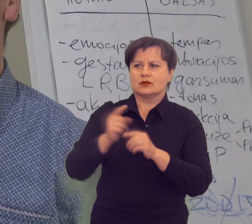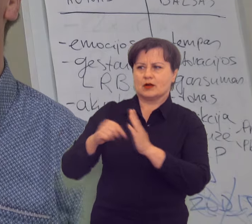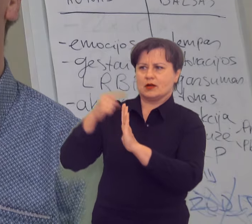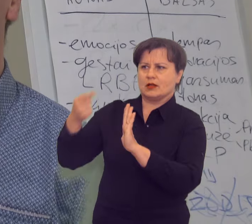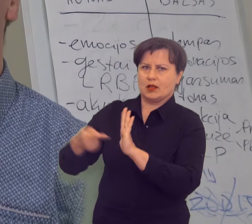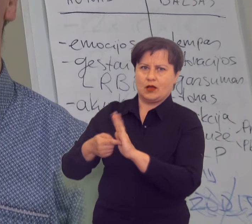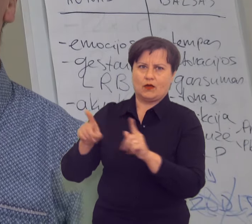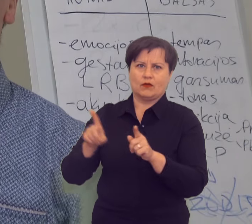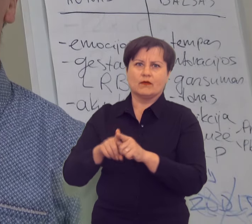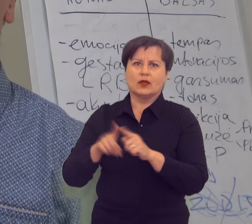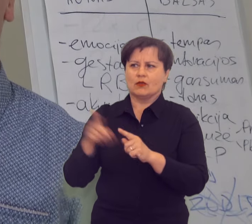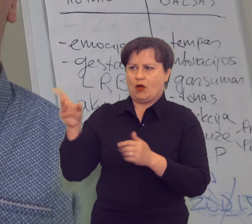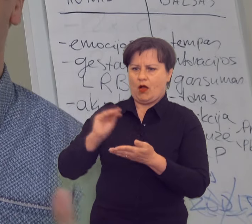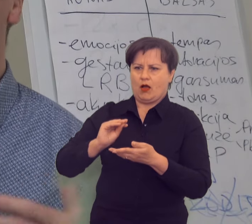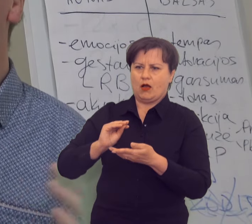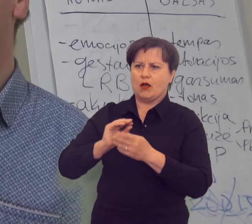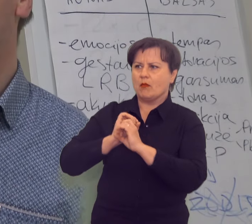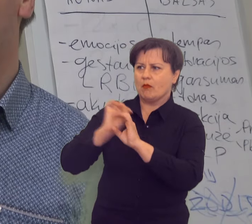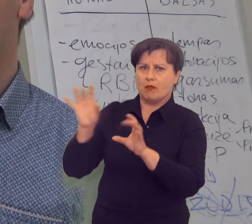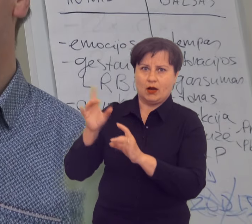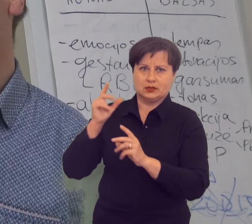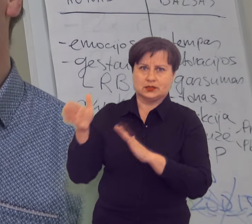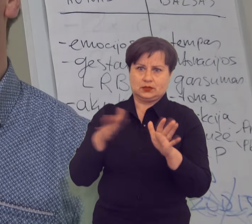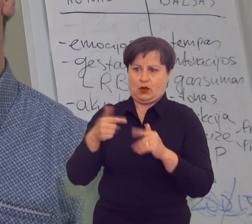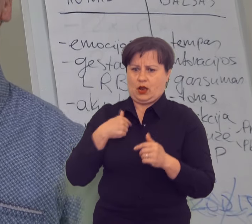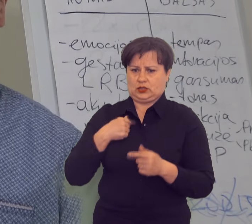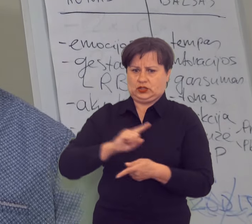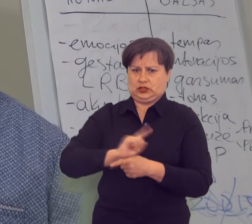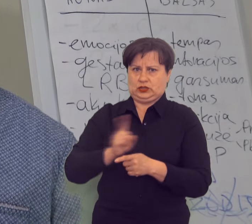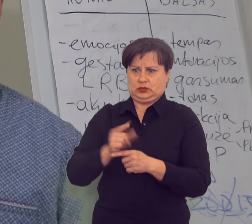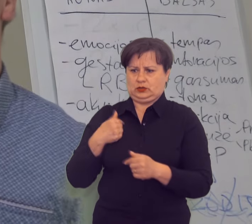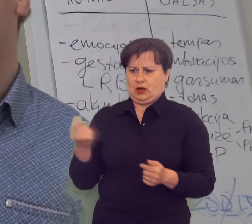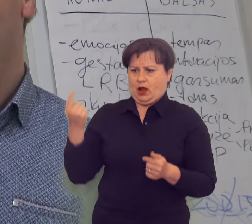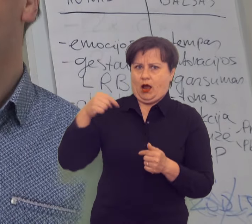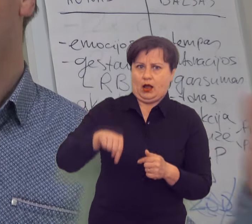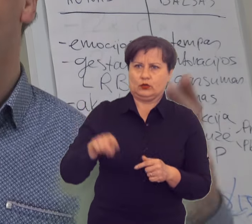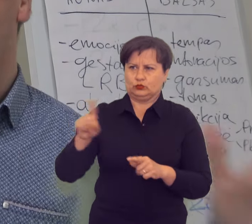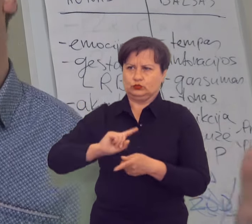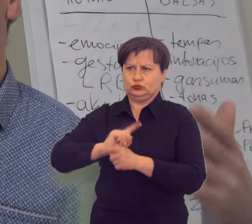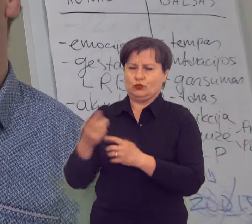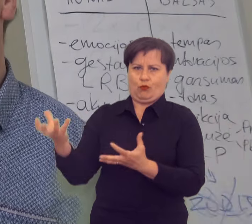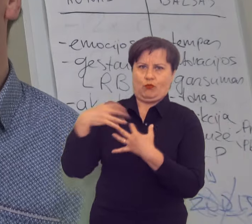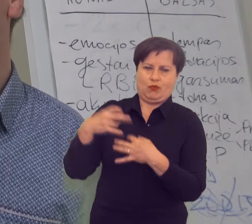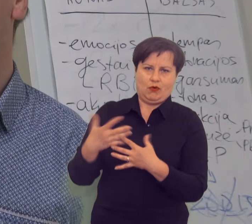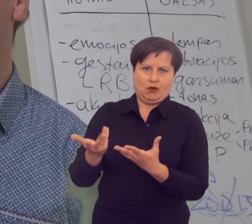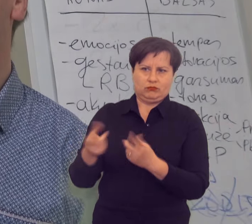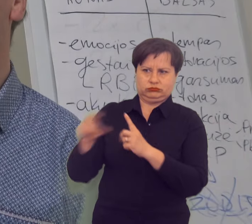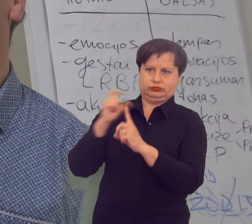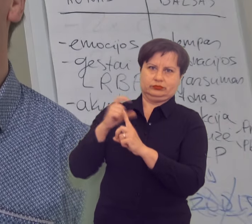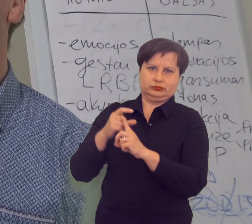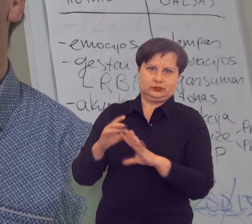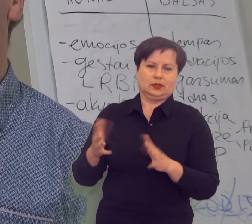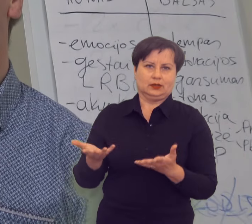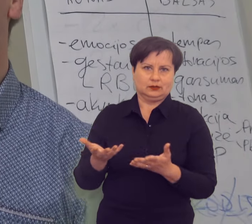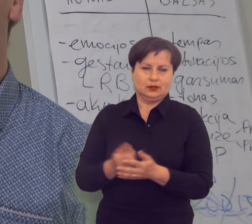pavyzdžiui, arba tiesiog identifikuoti, nu, aprašyti situaciją, kad klausyk, aš čia va tik įėjau, o tu iškart poli ir sakai